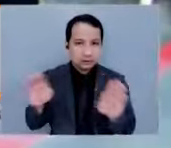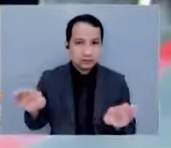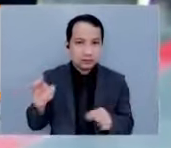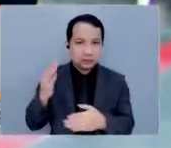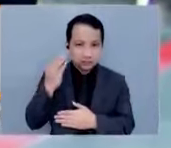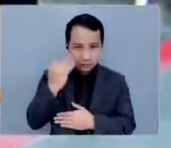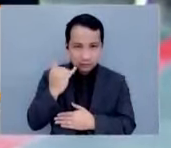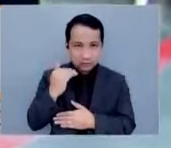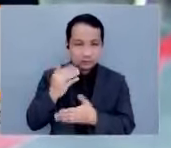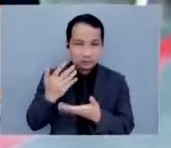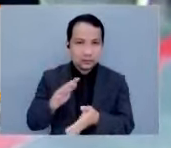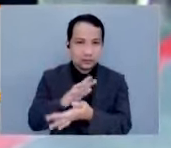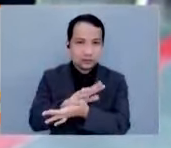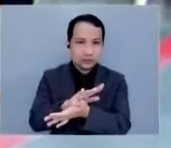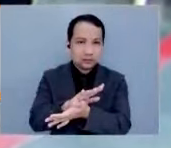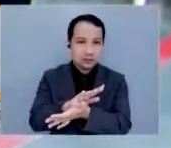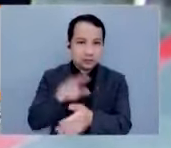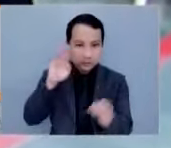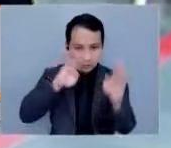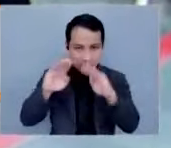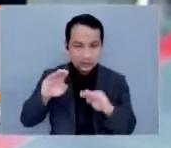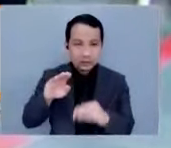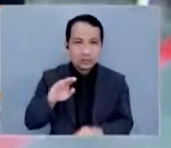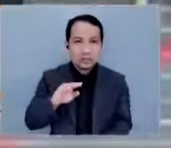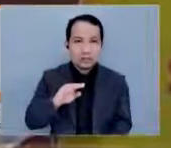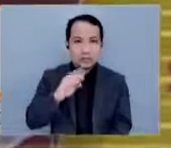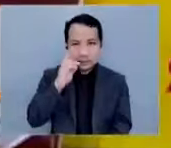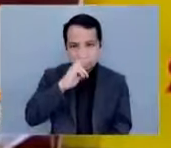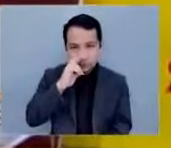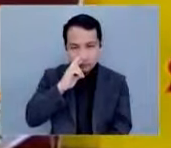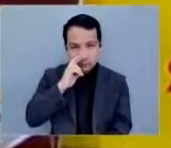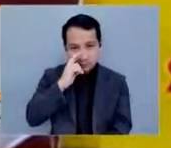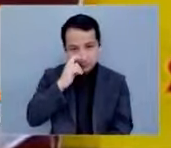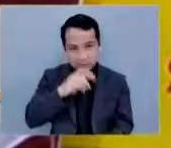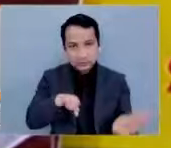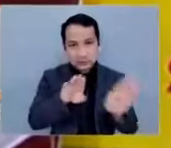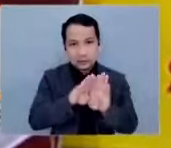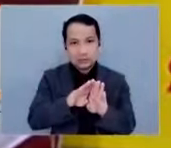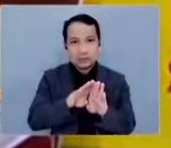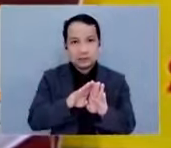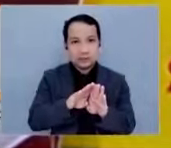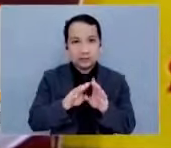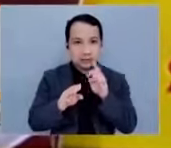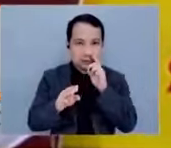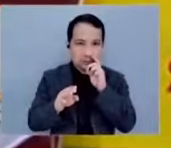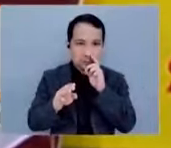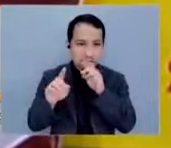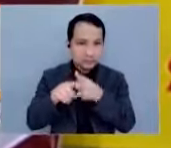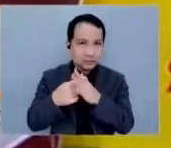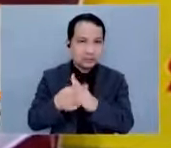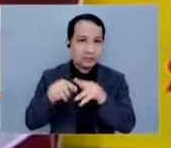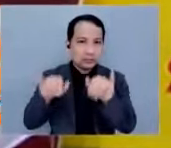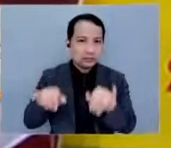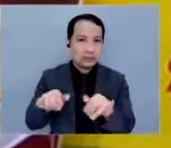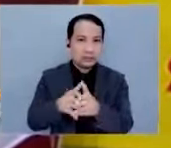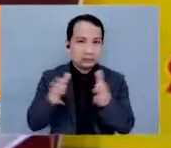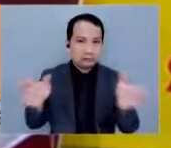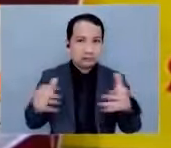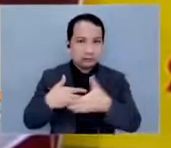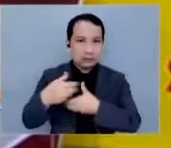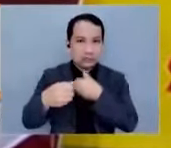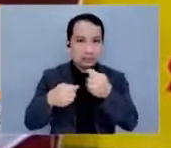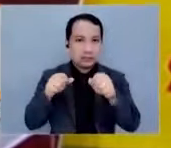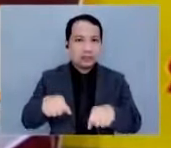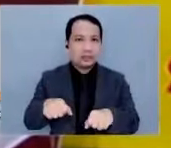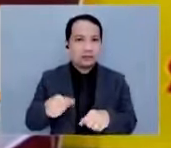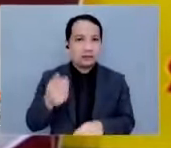pandemya ay talagang problema na ang mga daga. Nung nagsara, possible na doon nagstay, then lumabas, hindi na, syempre